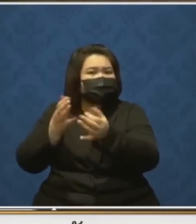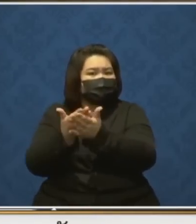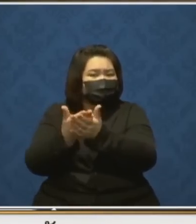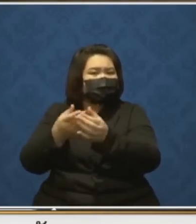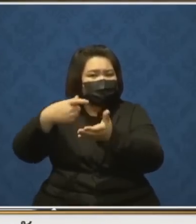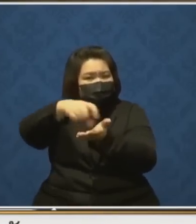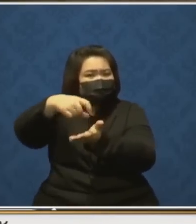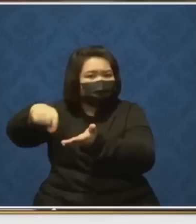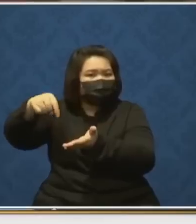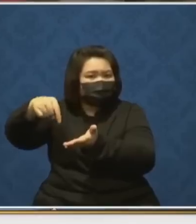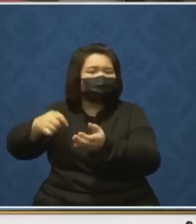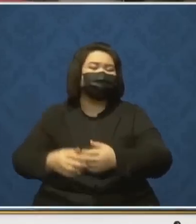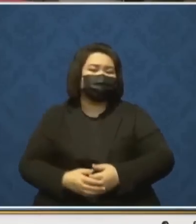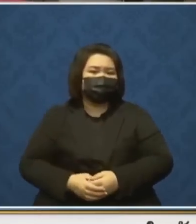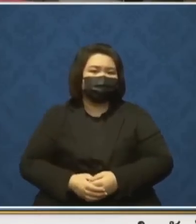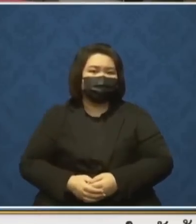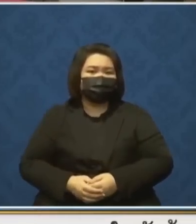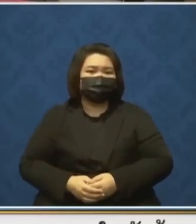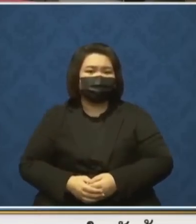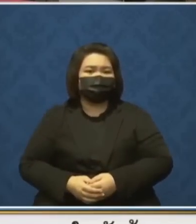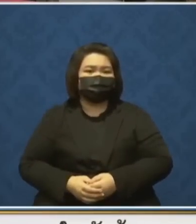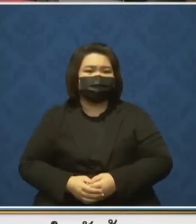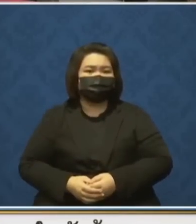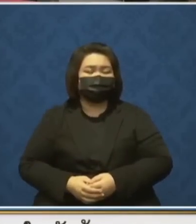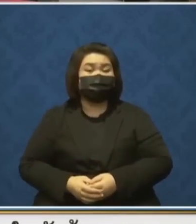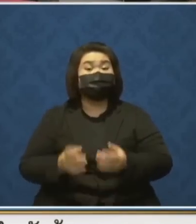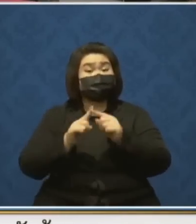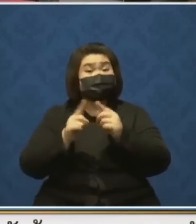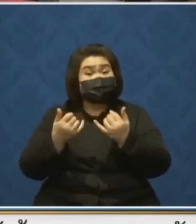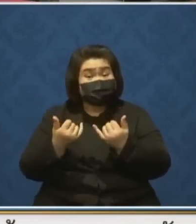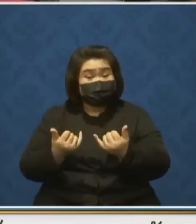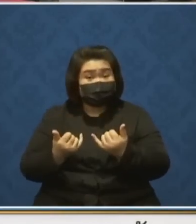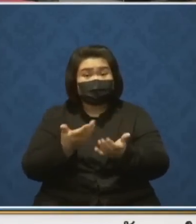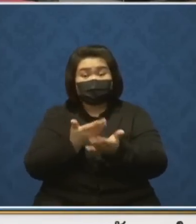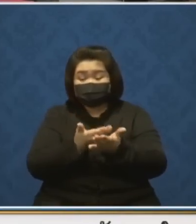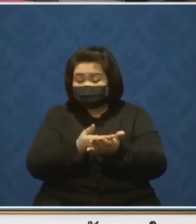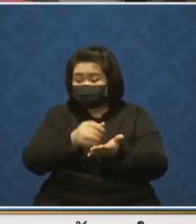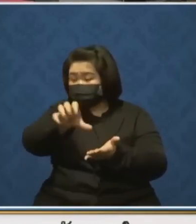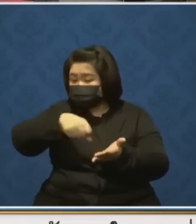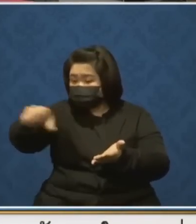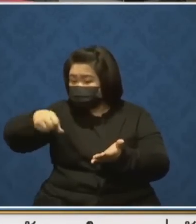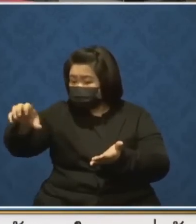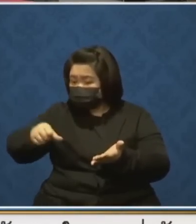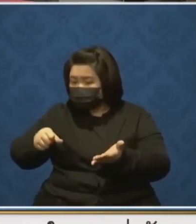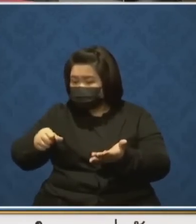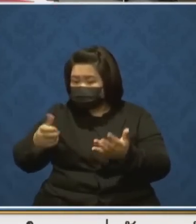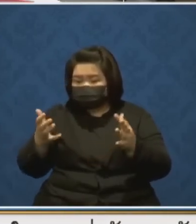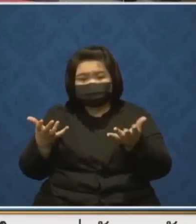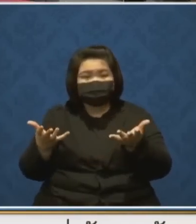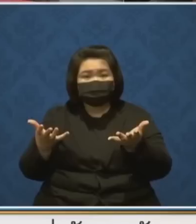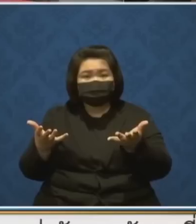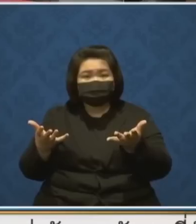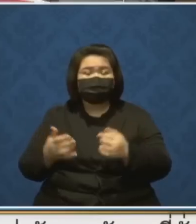ซึงวันนี้ยังไม่มีการติดตามเอาเงินคืนได้แต่อย่างใดทานใช้